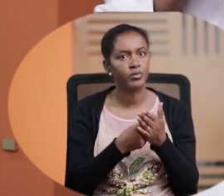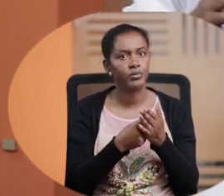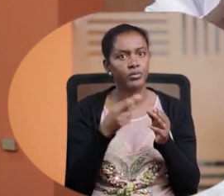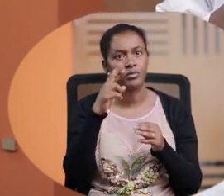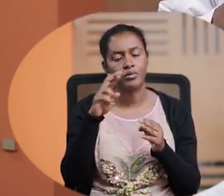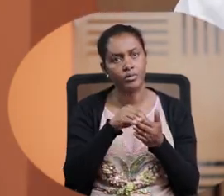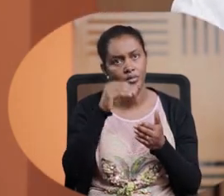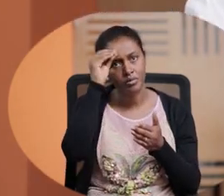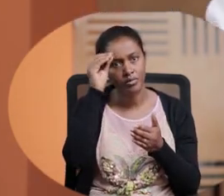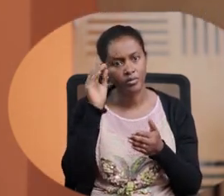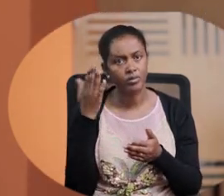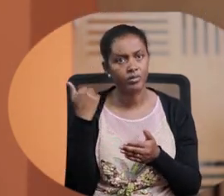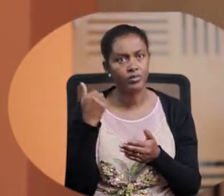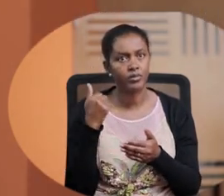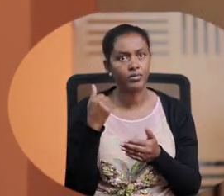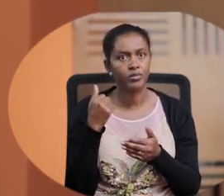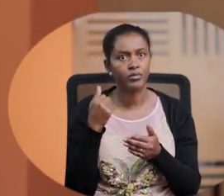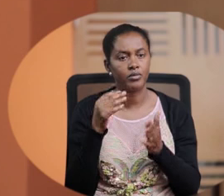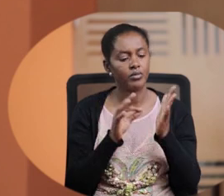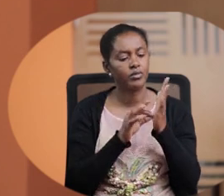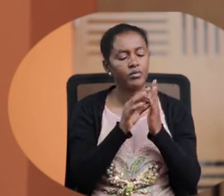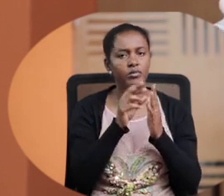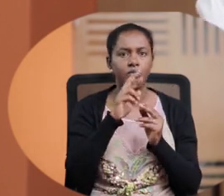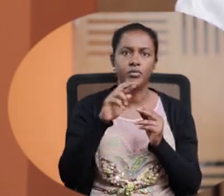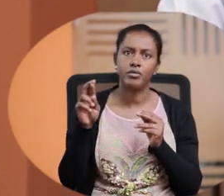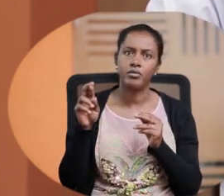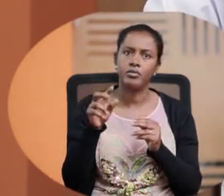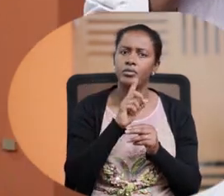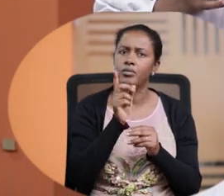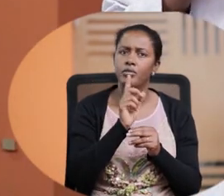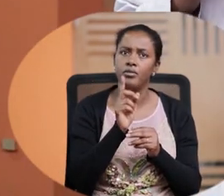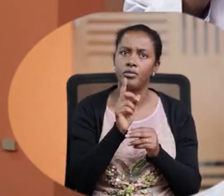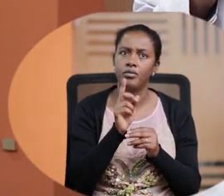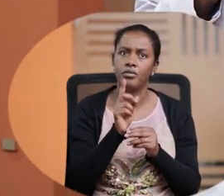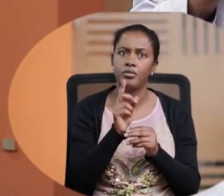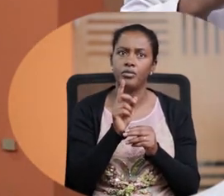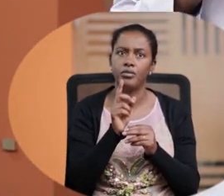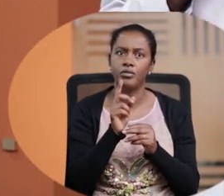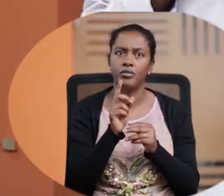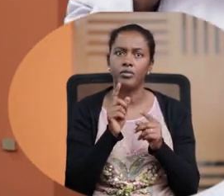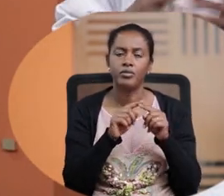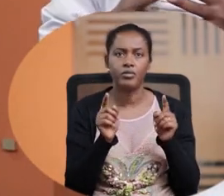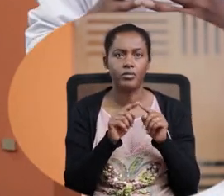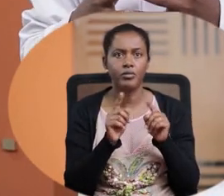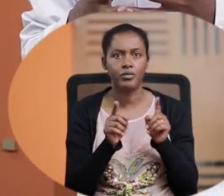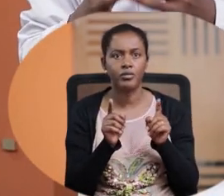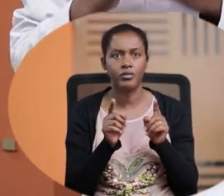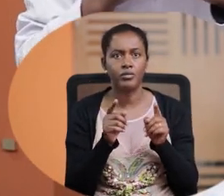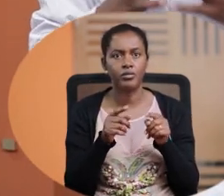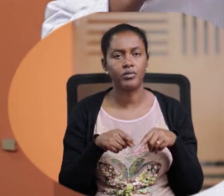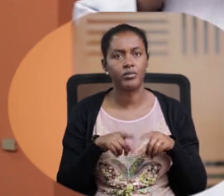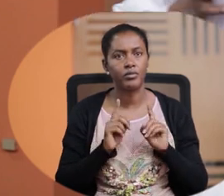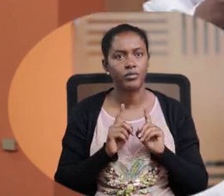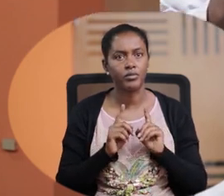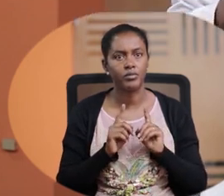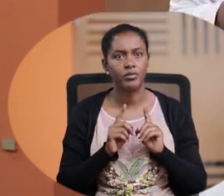lakkoofsota raashinaalii lakkoofsota raashinaalii jechuun maal jechuu akka ta'e lakkoofsota raashinaalii gareewwan lakkoofsa isaan kam lakkoofsa keessaa qabu akkasumas